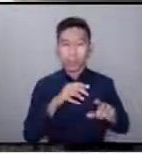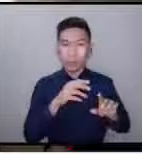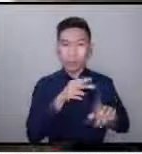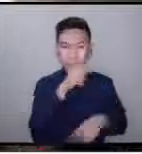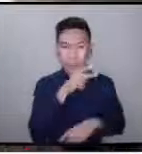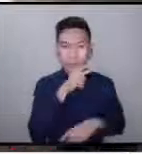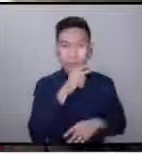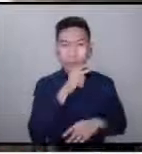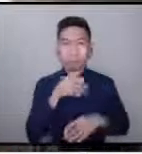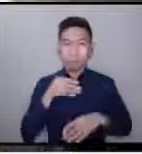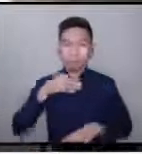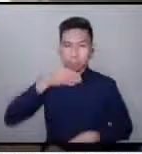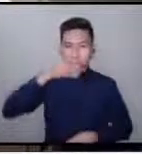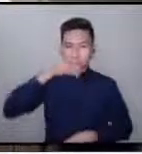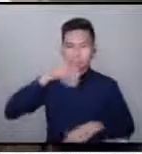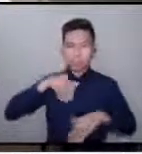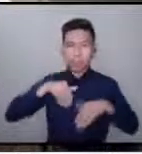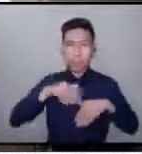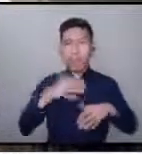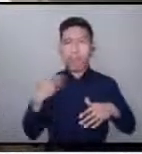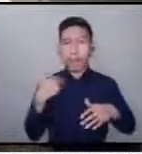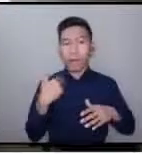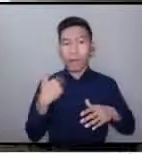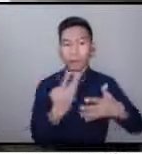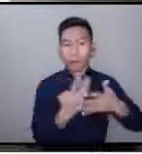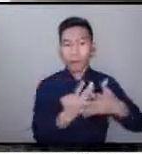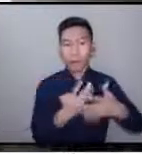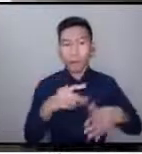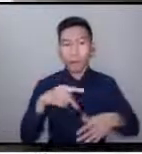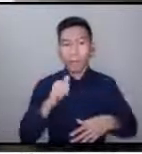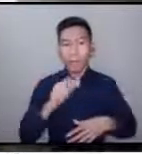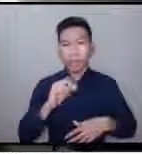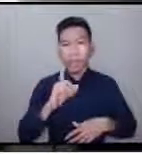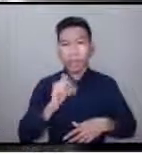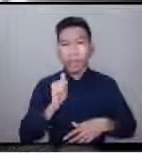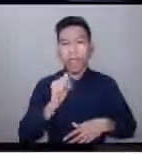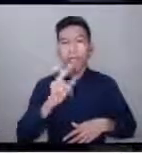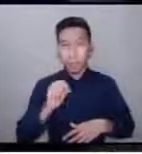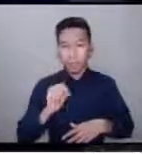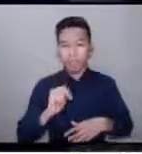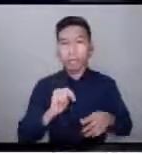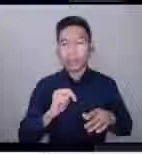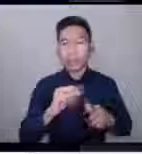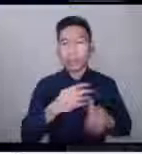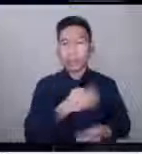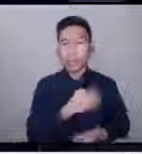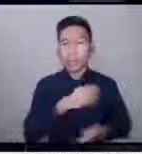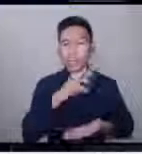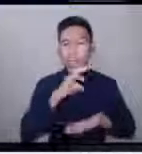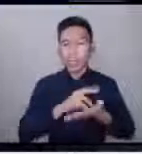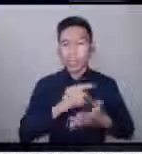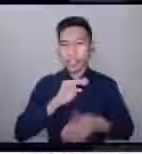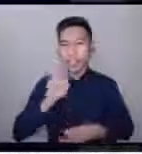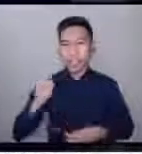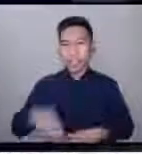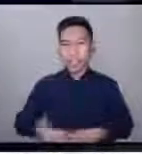ng Pandacan Police Station sa Maynila. Bernard Ho dyan para sa Morning Show ng Bayan, Rise and Shine, Pilipinas.